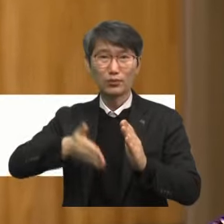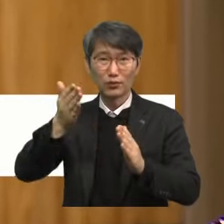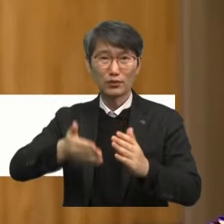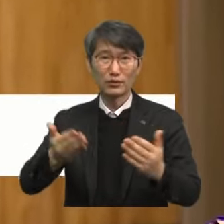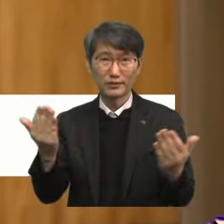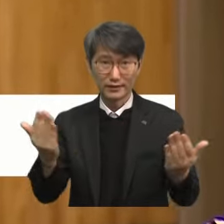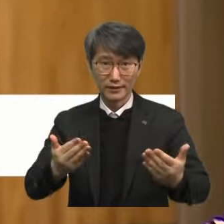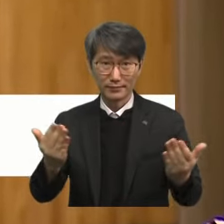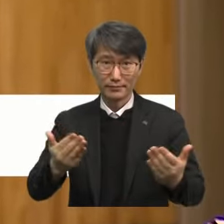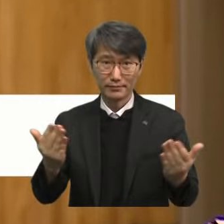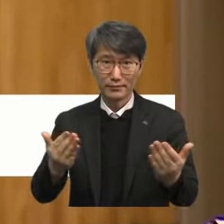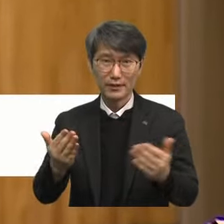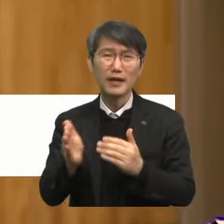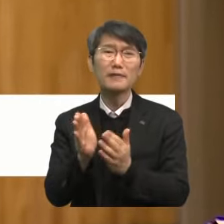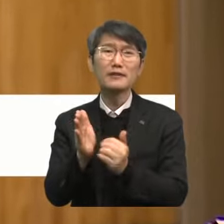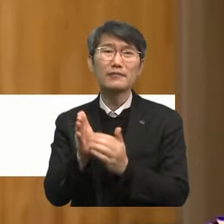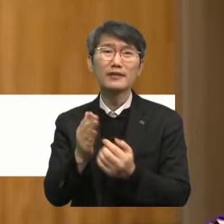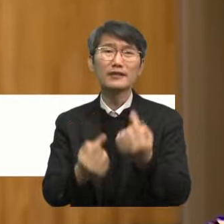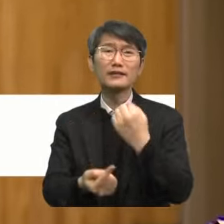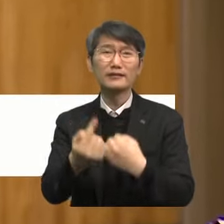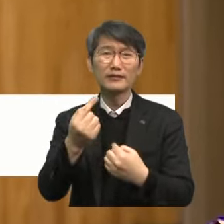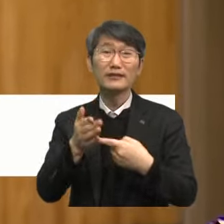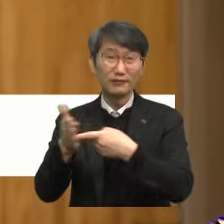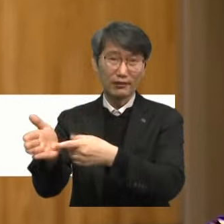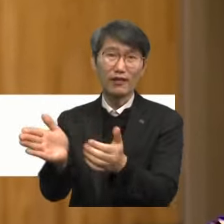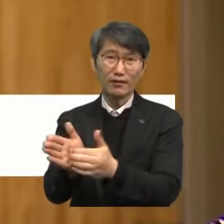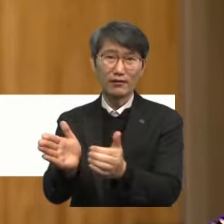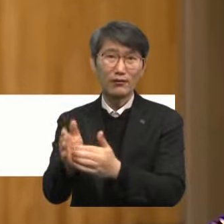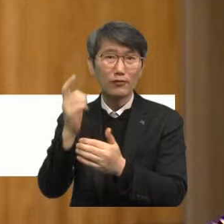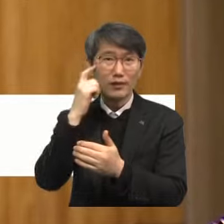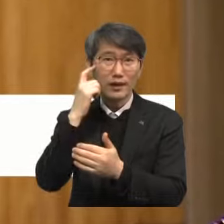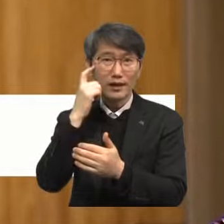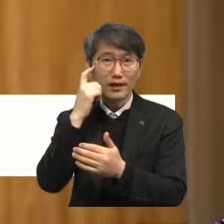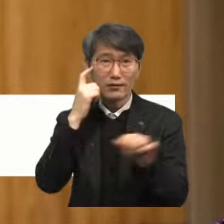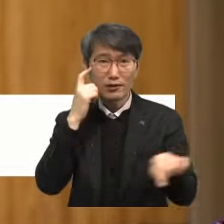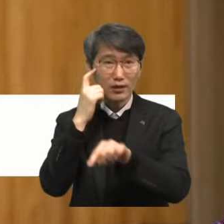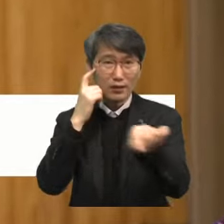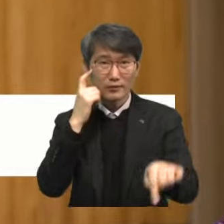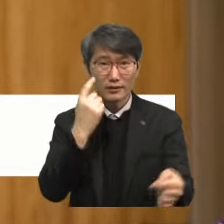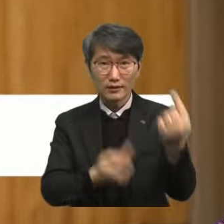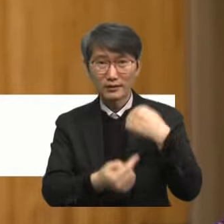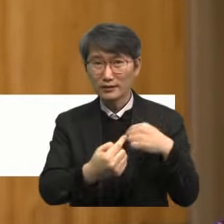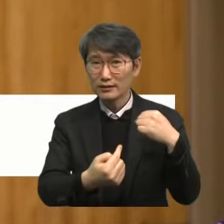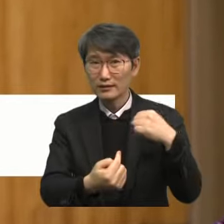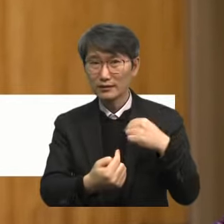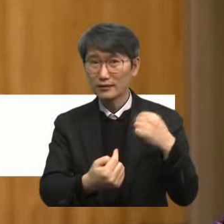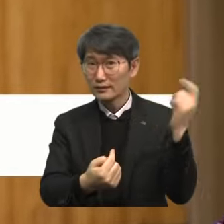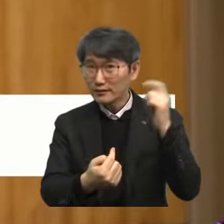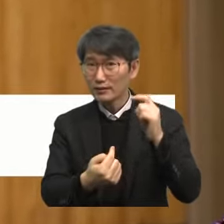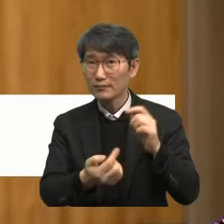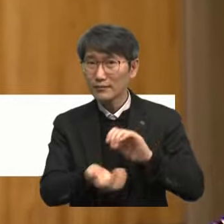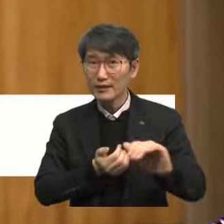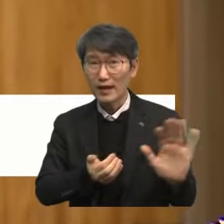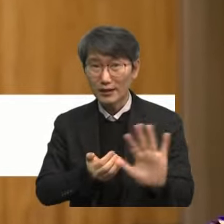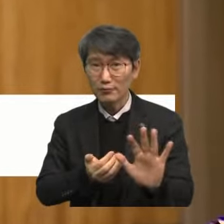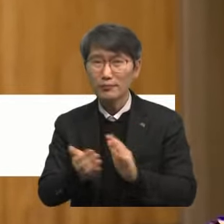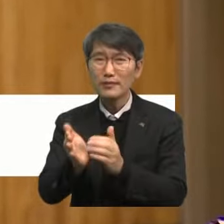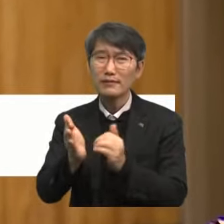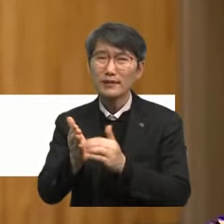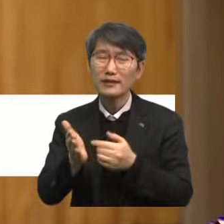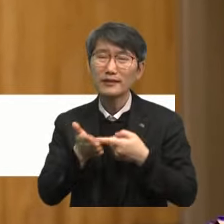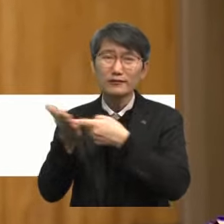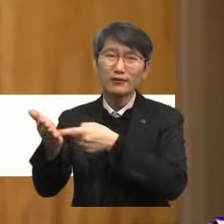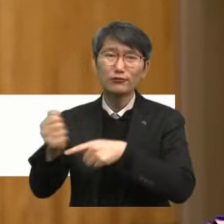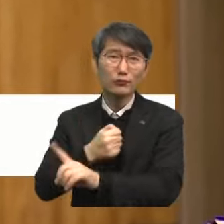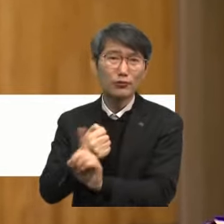저희가 아주 비밀리에 신청을 했어요. 주민 의견을 듣지 않고 그렇게 비밀리에 한